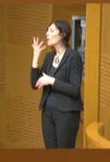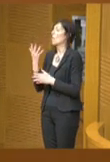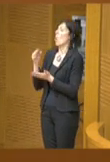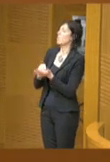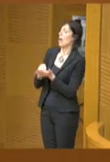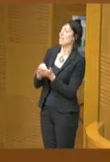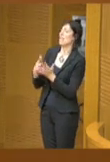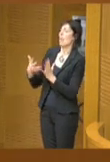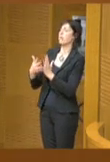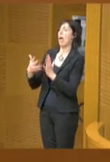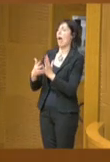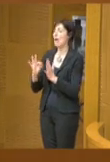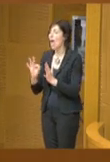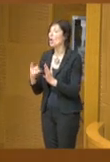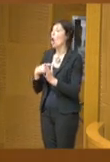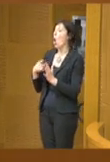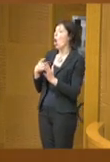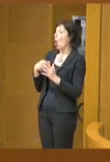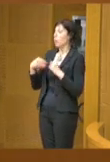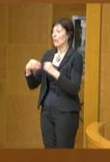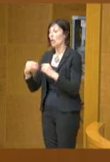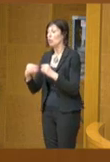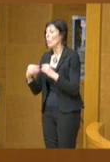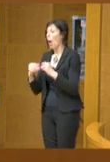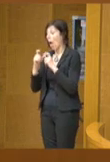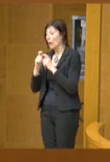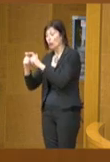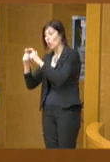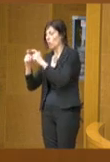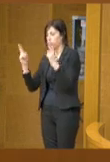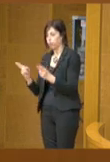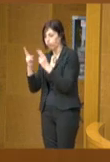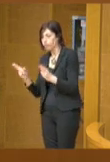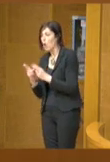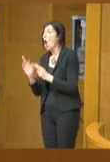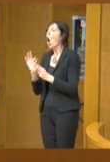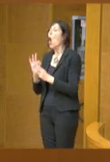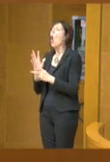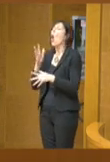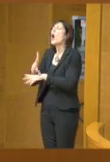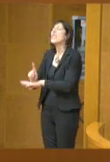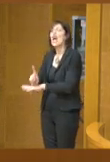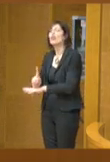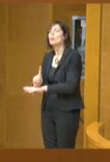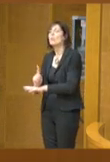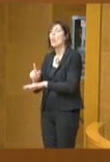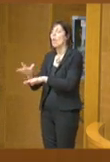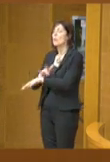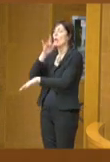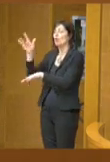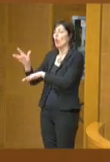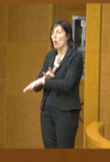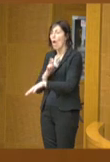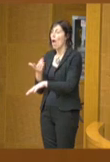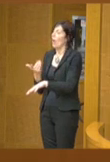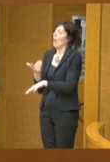barriere, l'impossibilità di partecipare alle gite, l'inaccessibilità sensoriale, eccetera. Questo impedisce la conoscenza